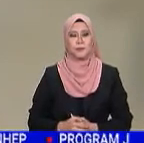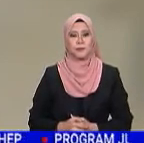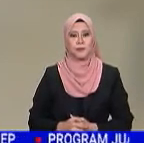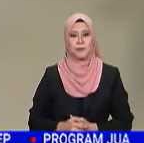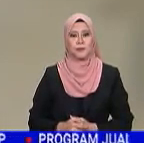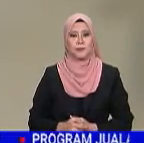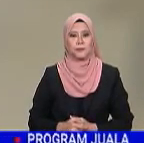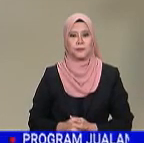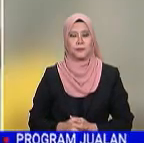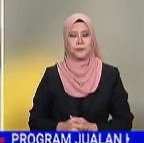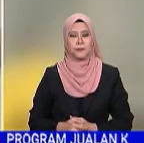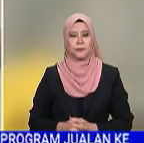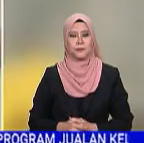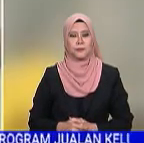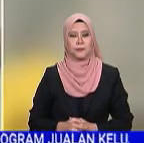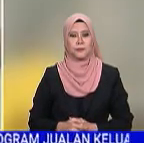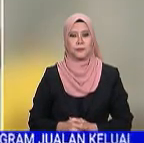hai hai